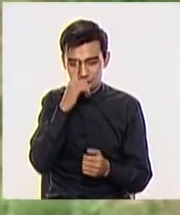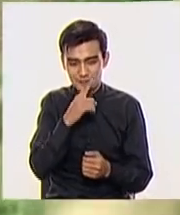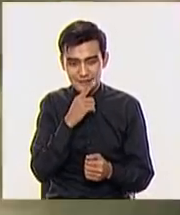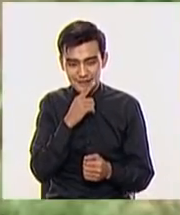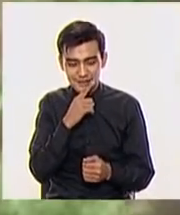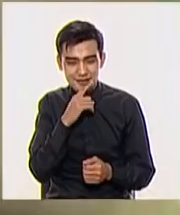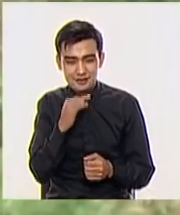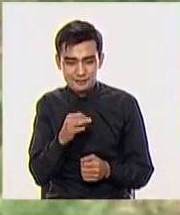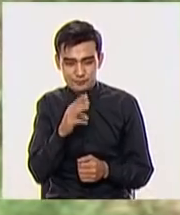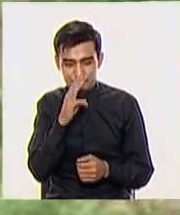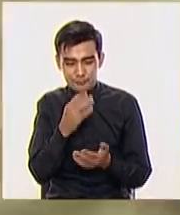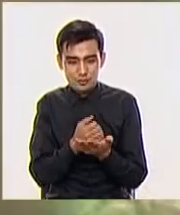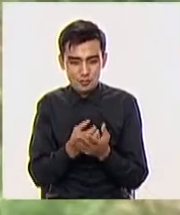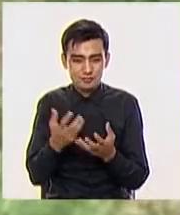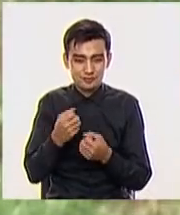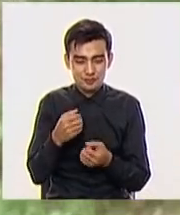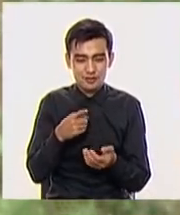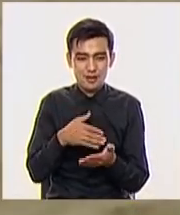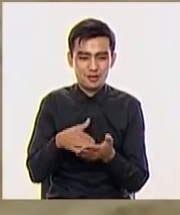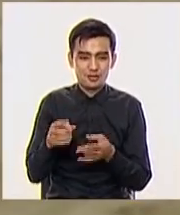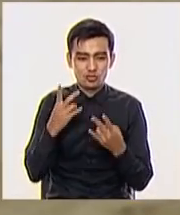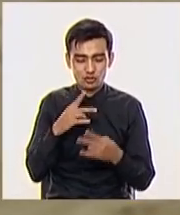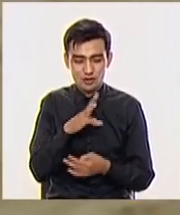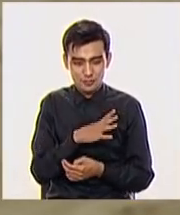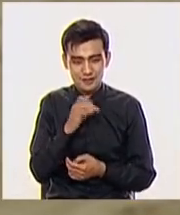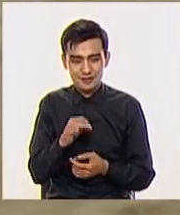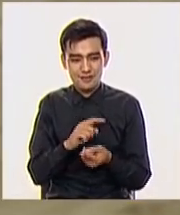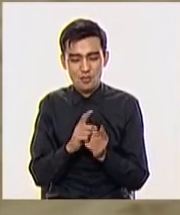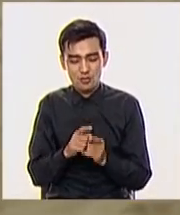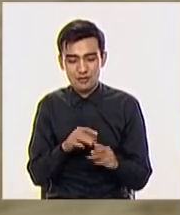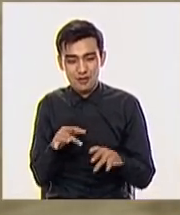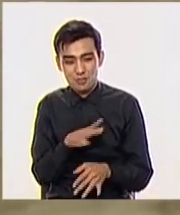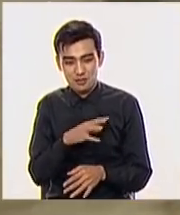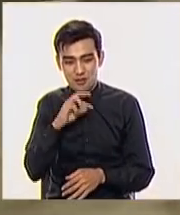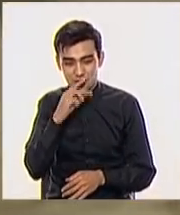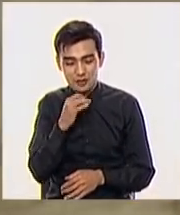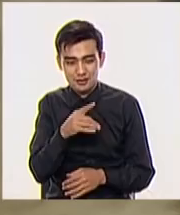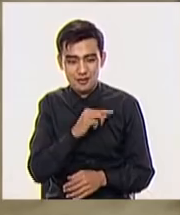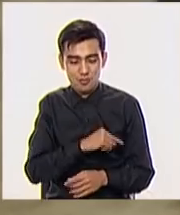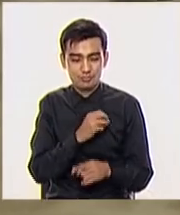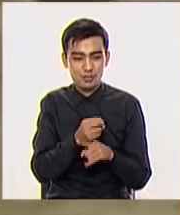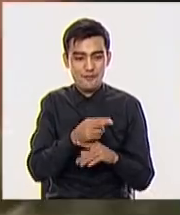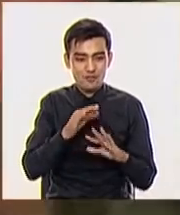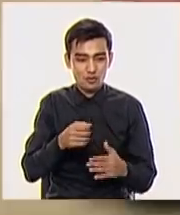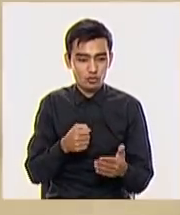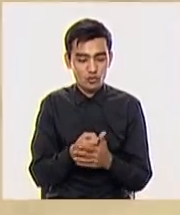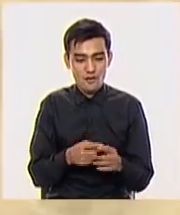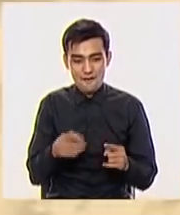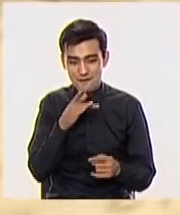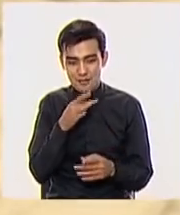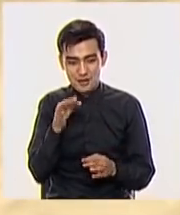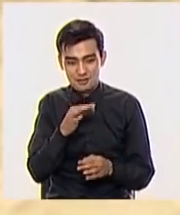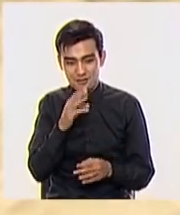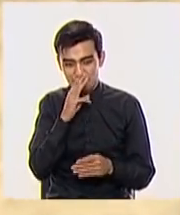төлемнен әскери қызметшінің бас тартпағаны жөн деп отыр. Өйткені теріс әрекеттер үшін қызметші жұмыстан қуылса, бұған дейінгі еңбек